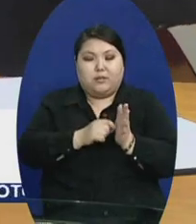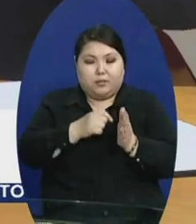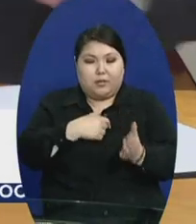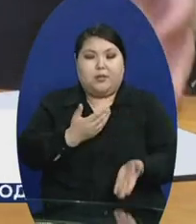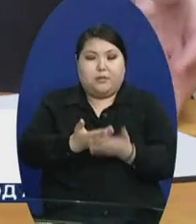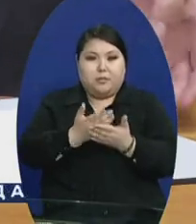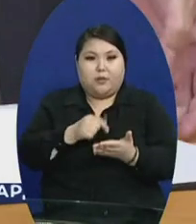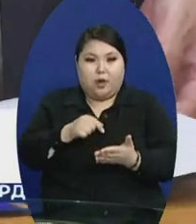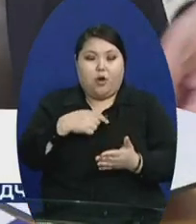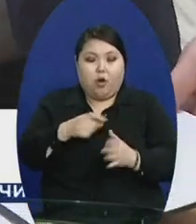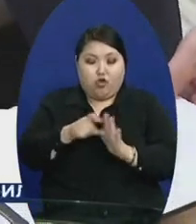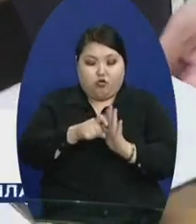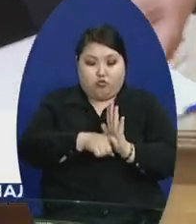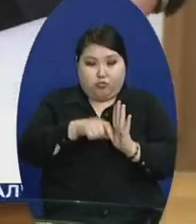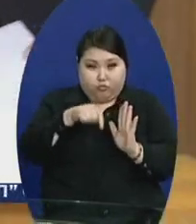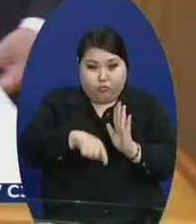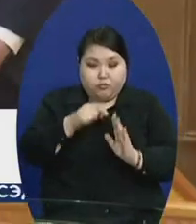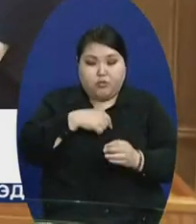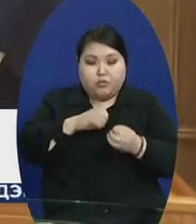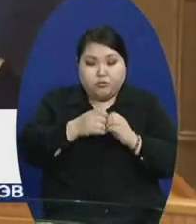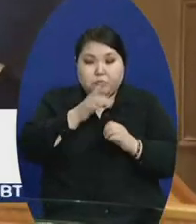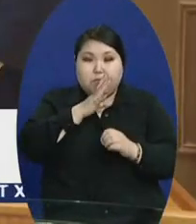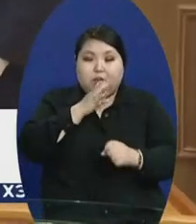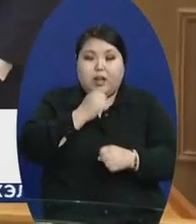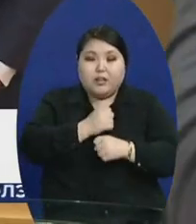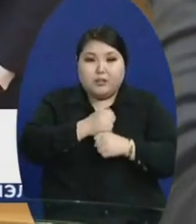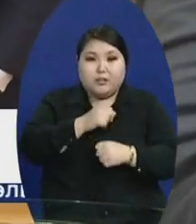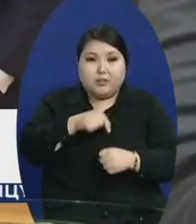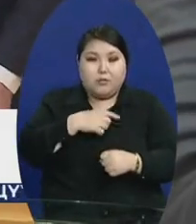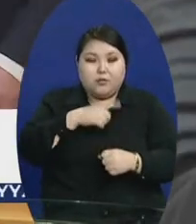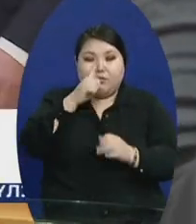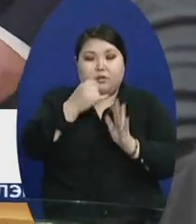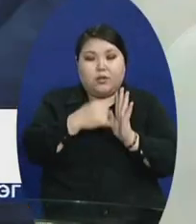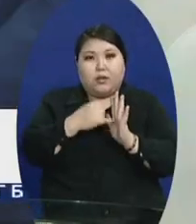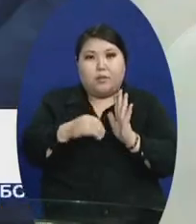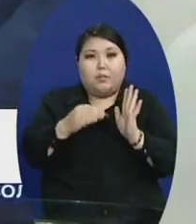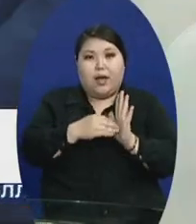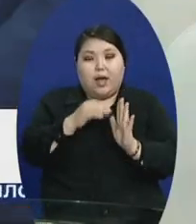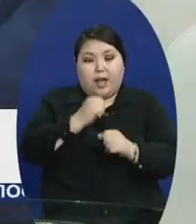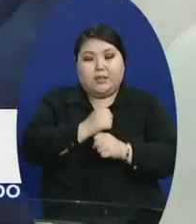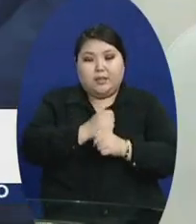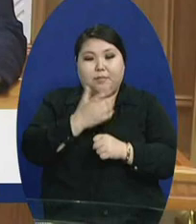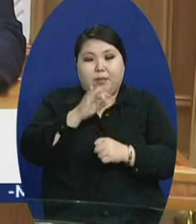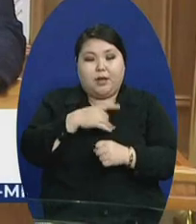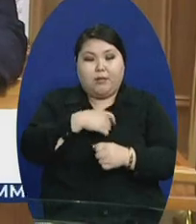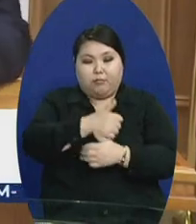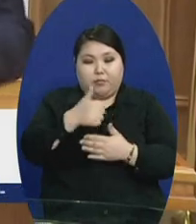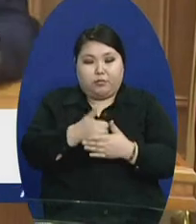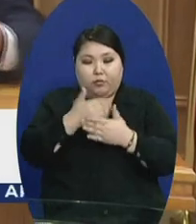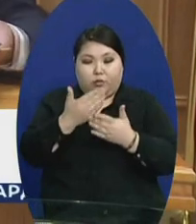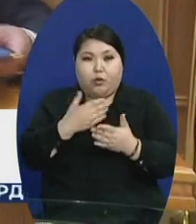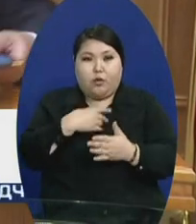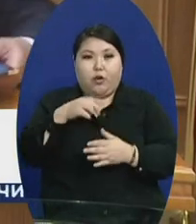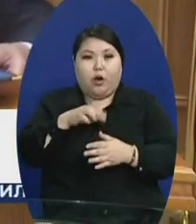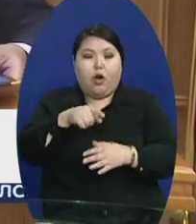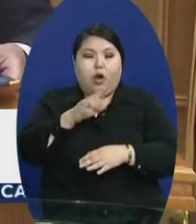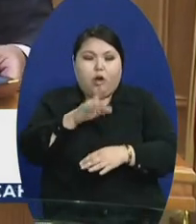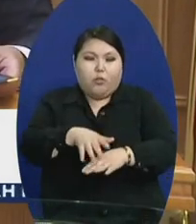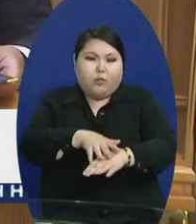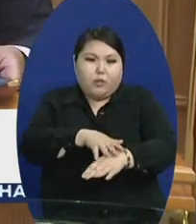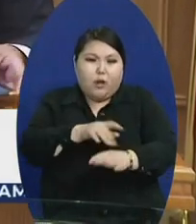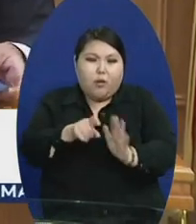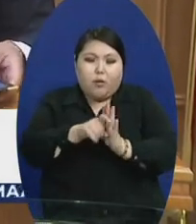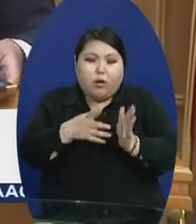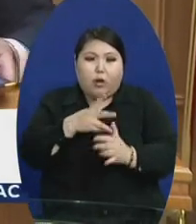юм а. Хөтөлбөрийн хүрээнд хийгдэх ажлын үр дүнд ойролцоогоор 160 гаруй мянган ажлын байр шинээр бий болж, урт хугацаанд 29 сая га